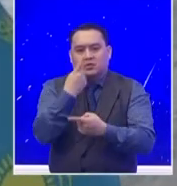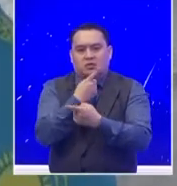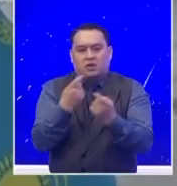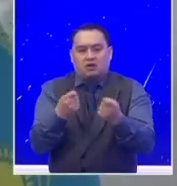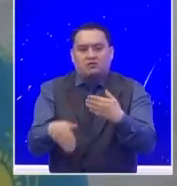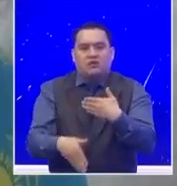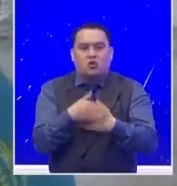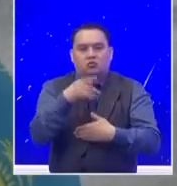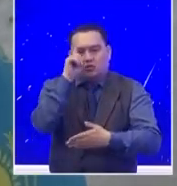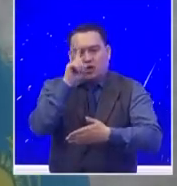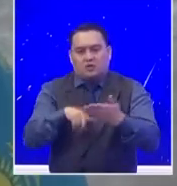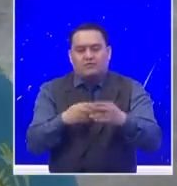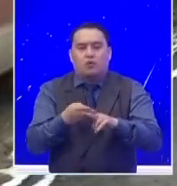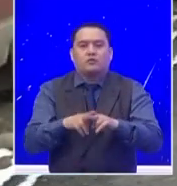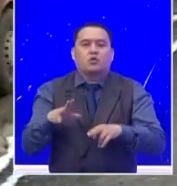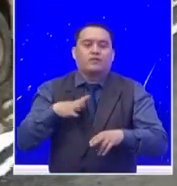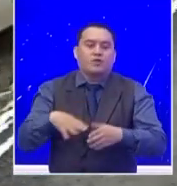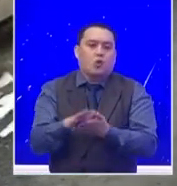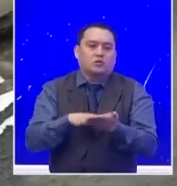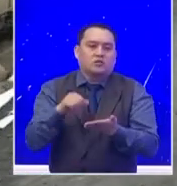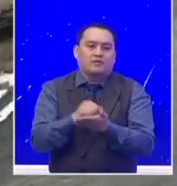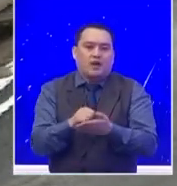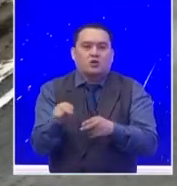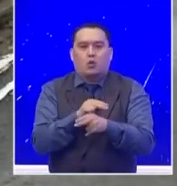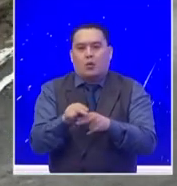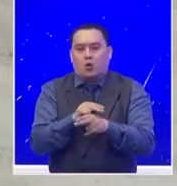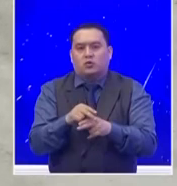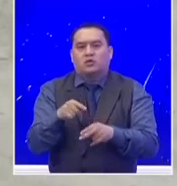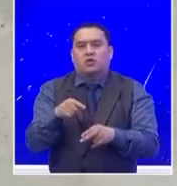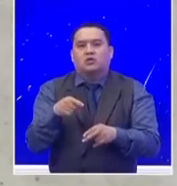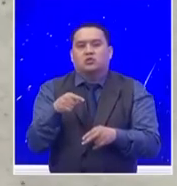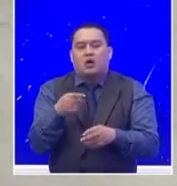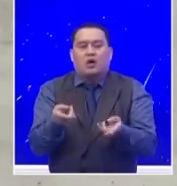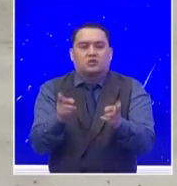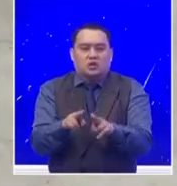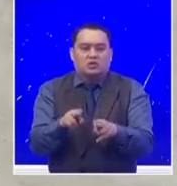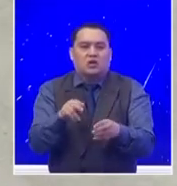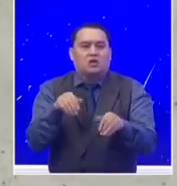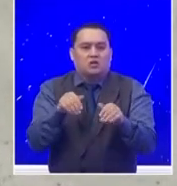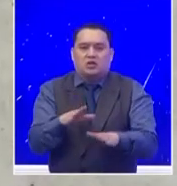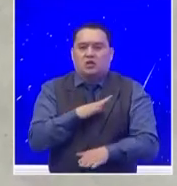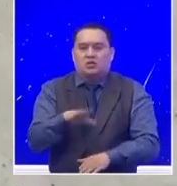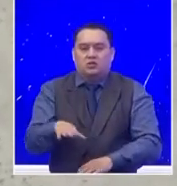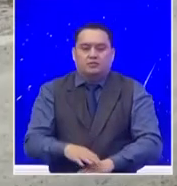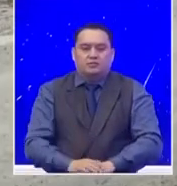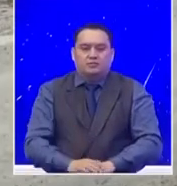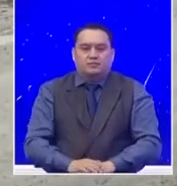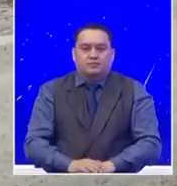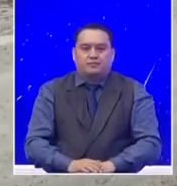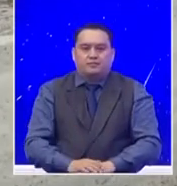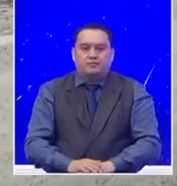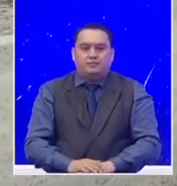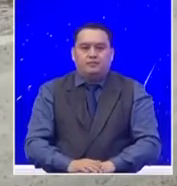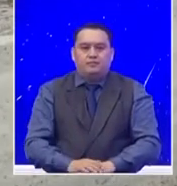и генеральным подрядчикам для дальнейшей ликвидации недостатков. Однако около полусотни из этих случаев до сих пор не устранены. Именно